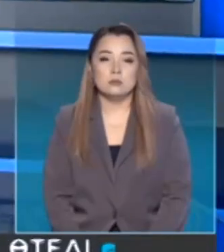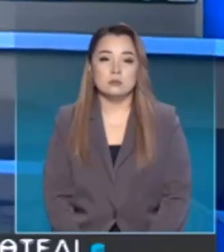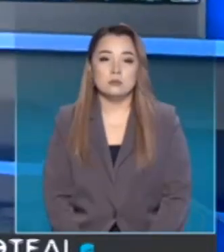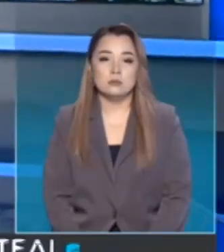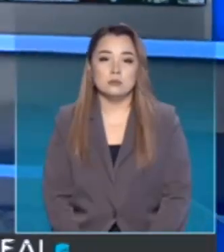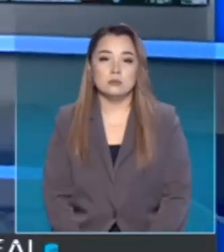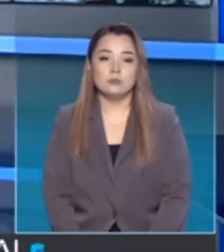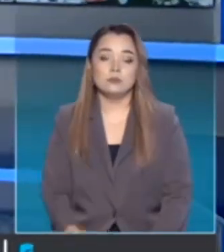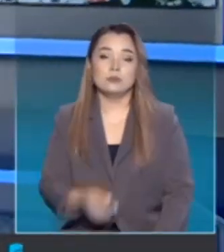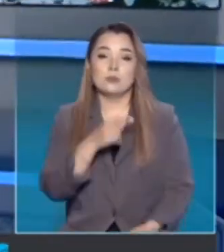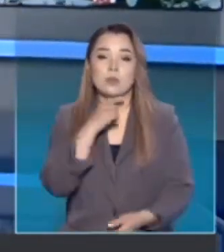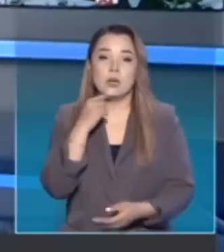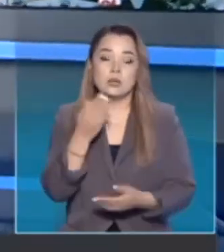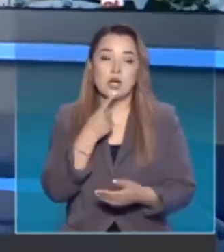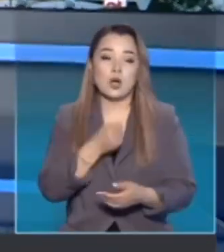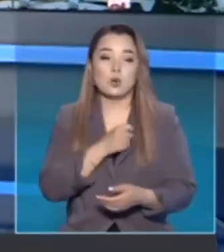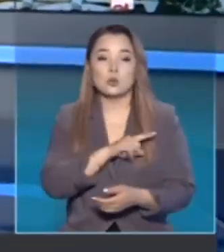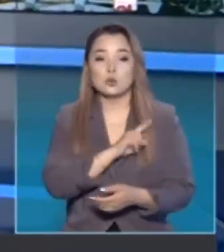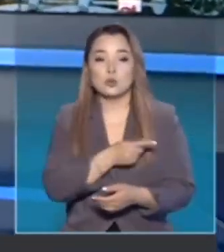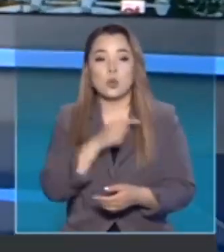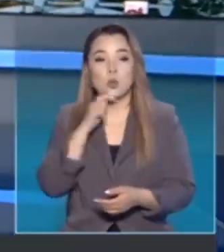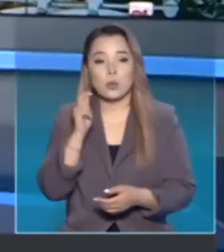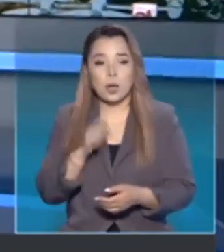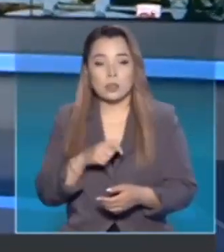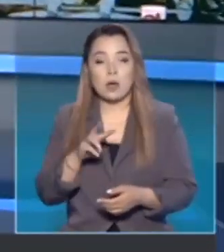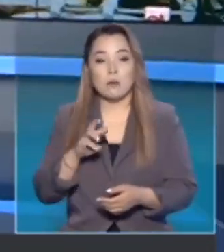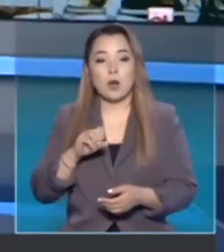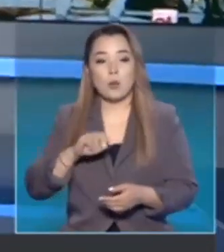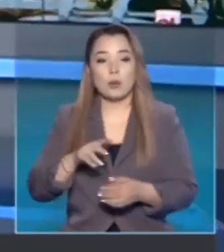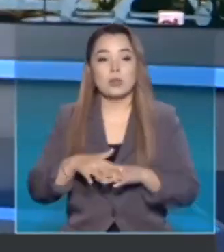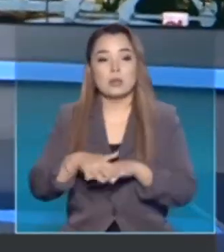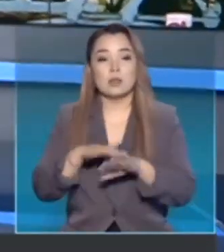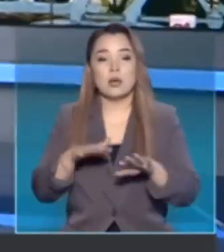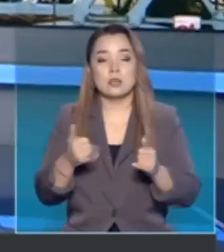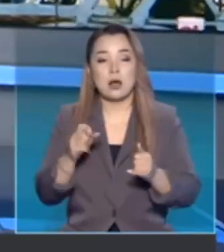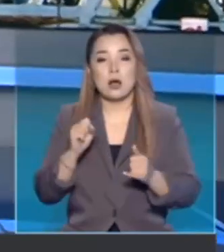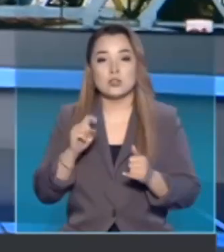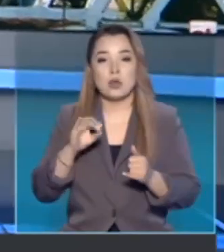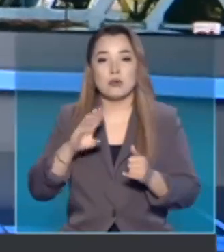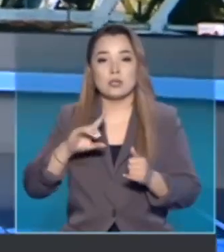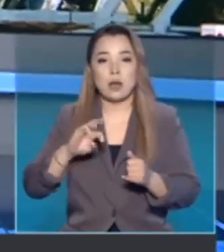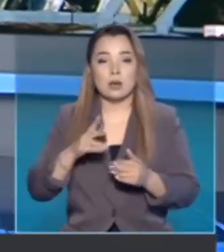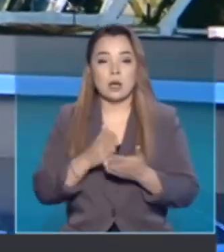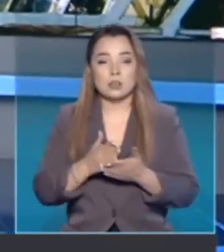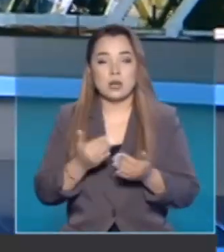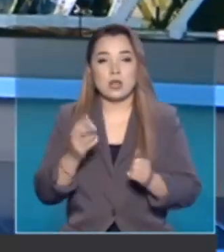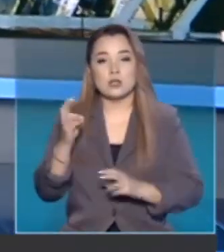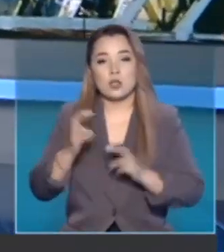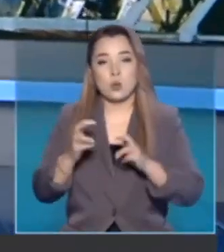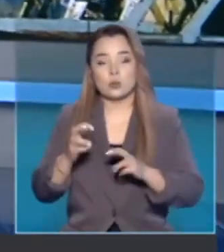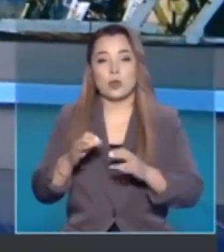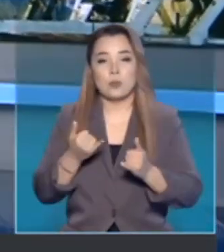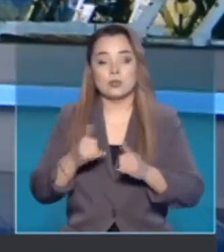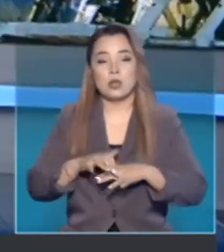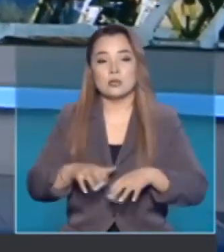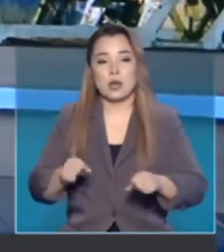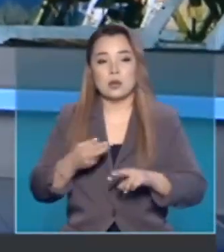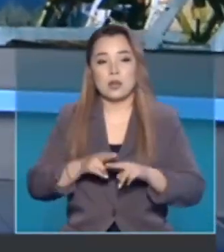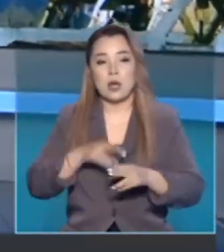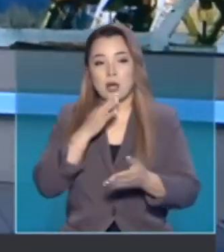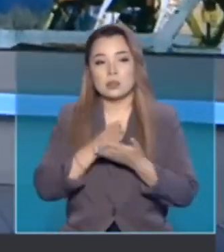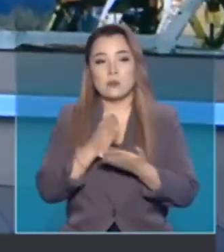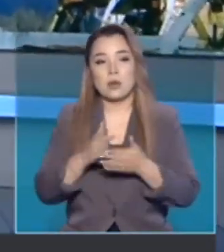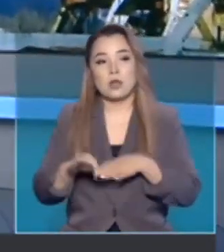Жахан жаңалықтары. Ресей қарулы күштері Украинаның Мариуполь қаласындағы Азовсталь зауытын штурммен алу операциясын бастады.